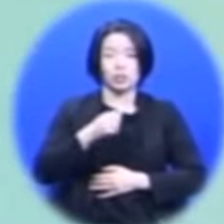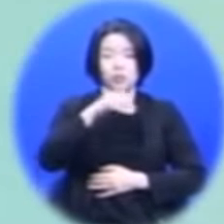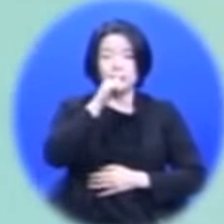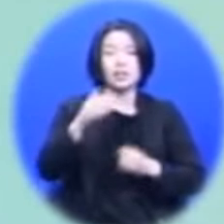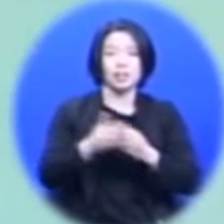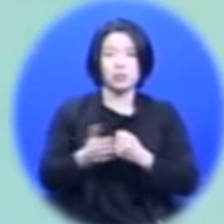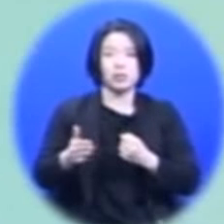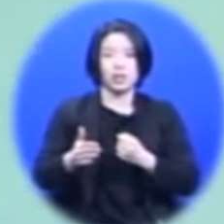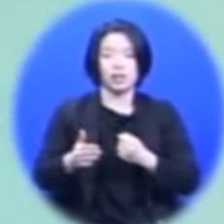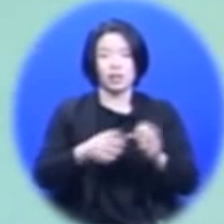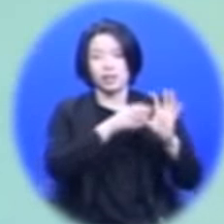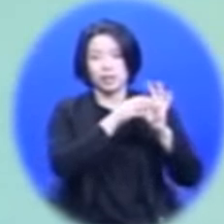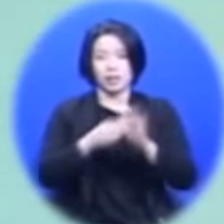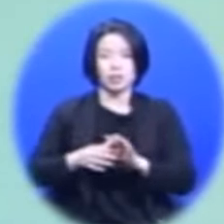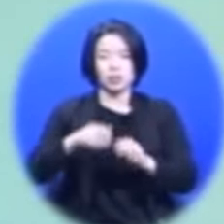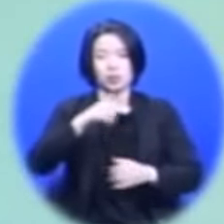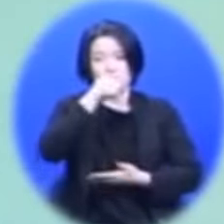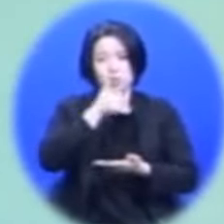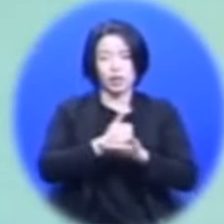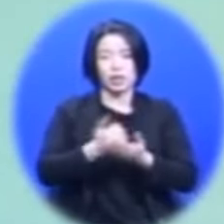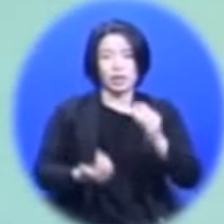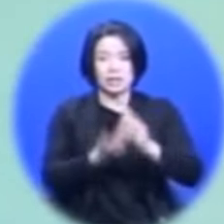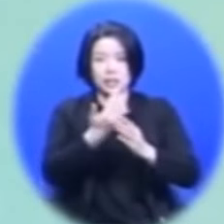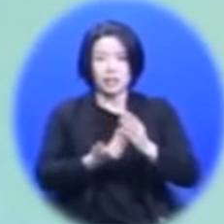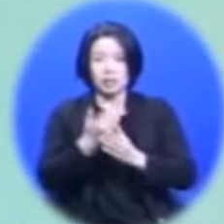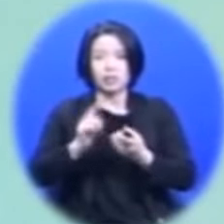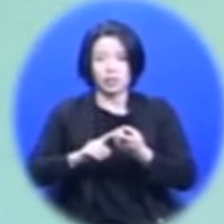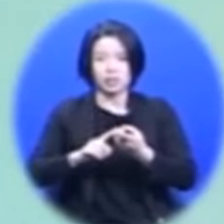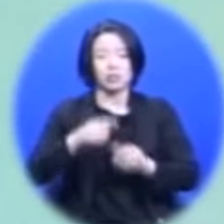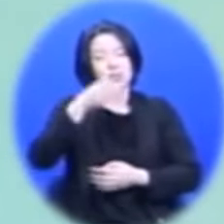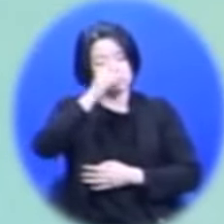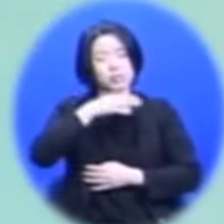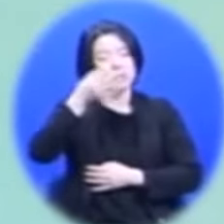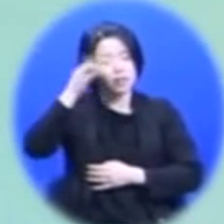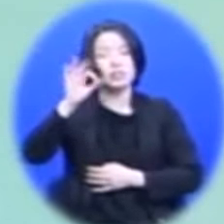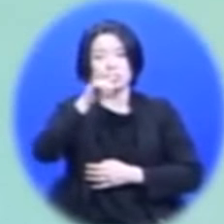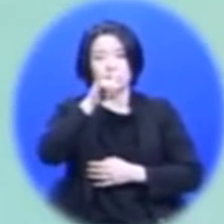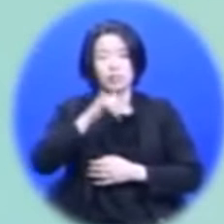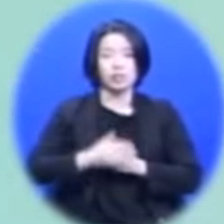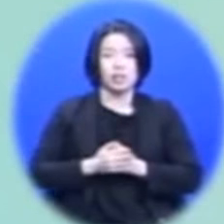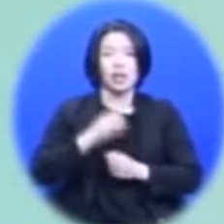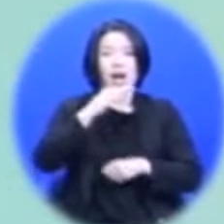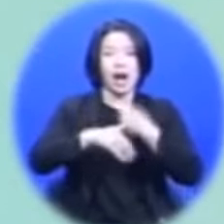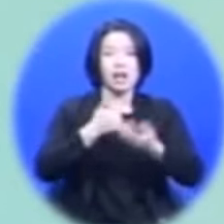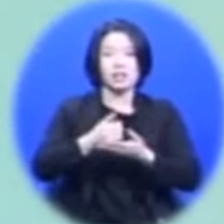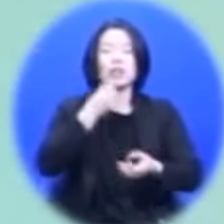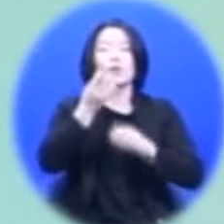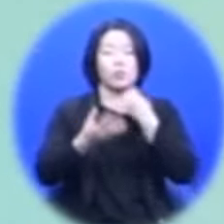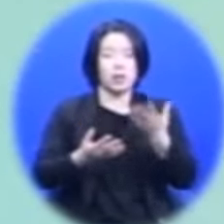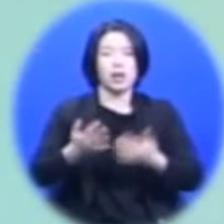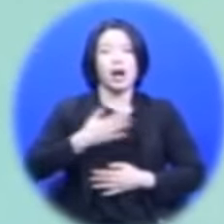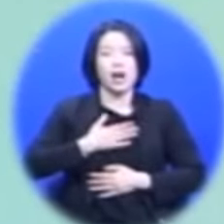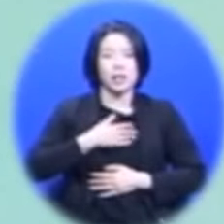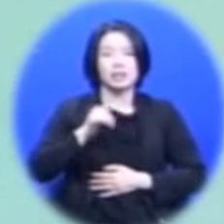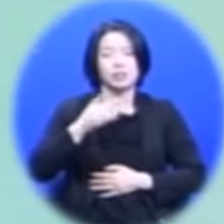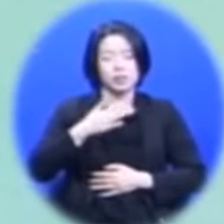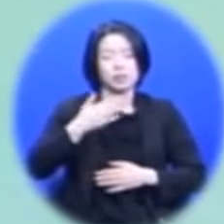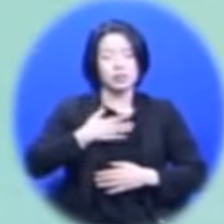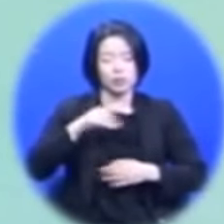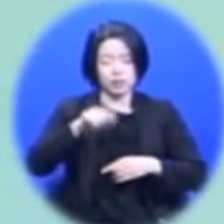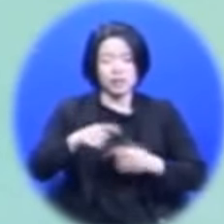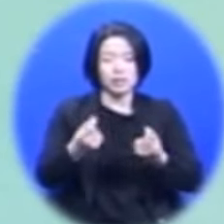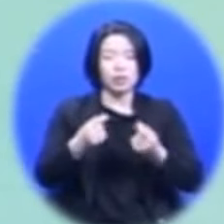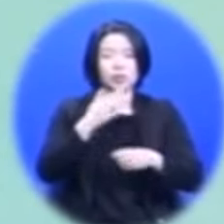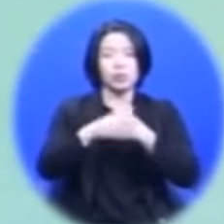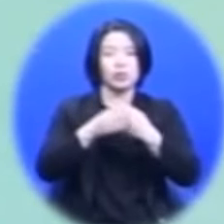있기에 계속 죄가 일어나는 것을 그냥 받아들였고 하나님께 고백했습니다. 하나님, 저는 이런 죄인입니다.